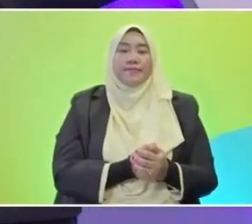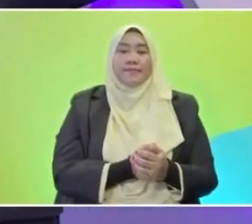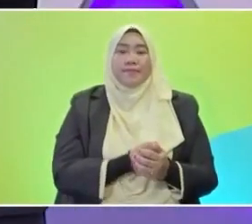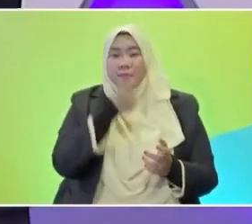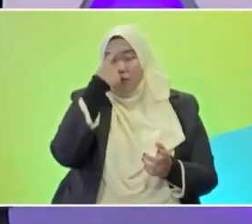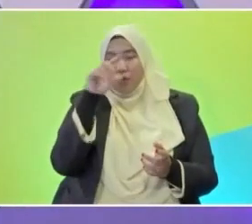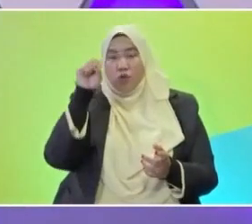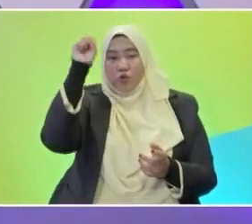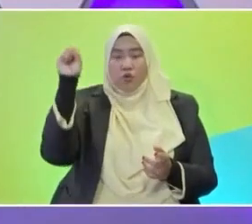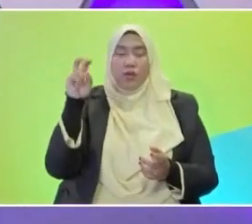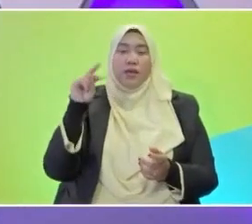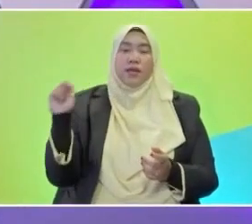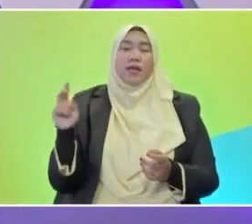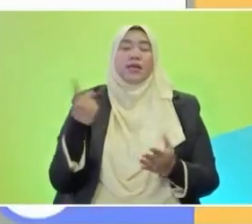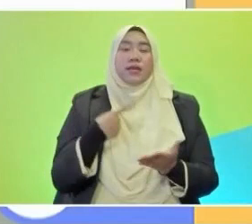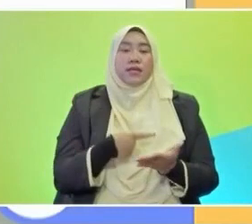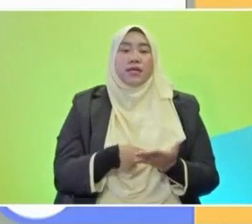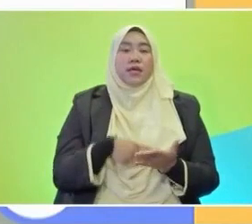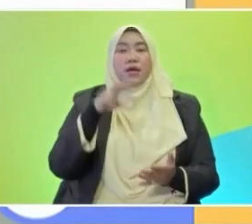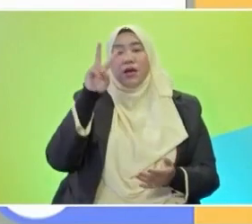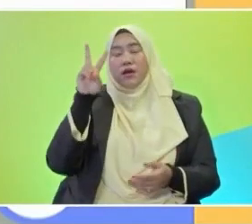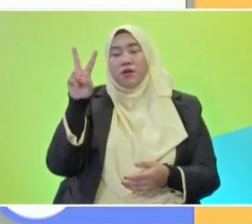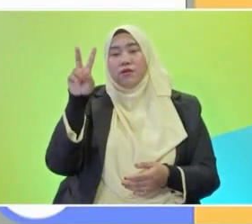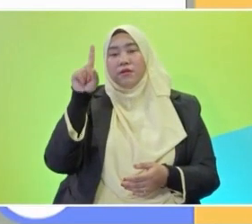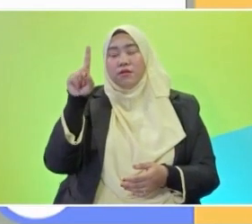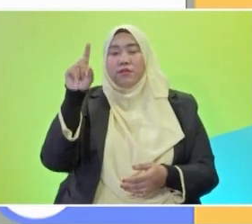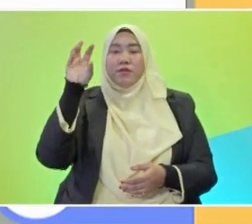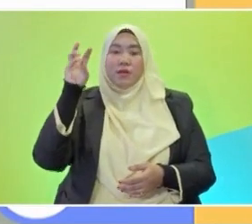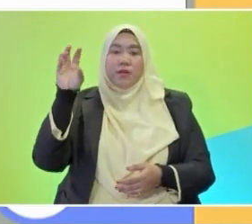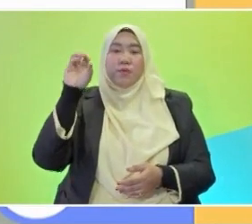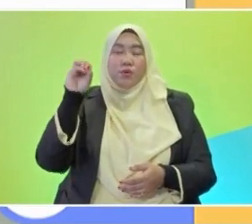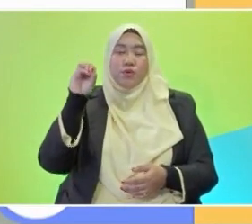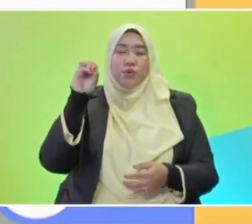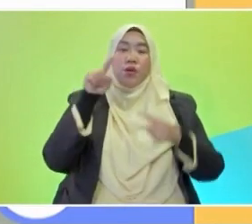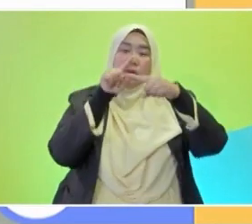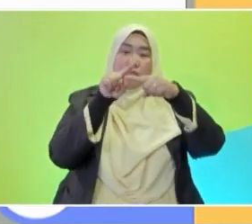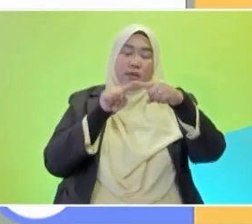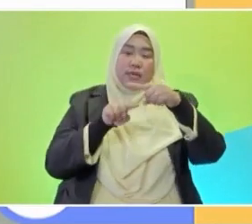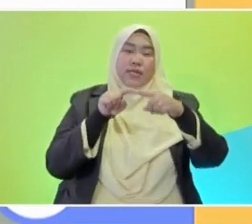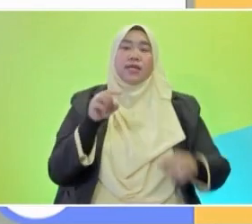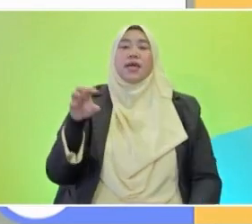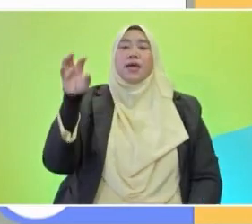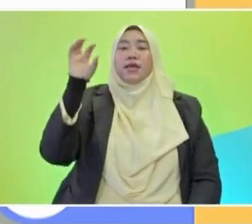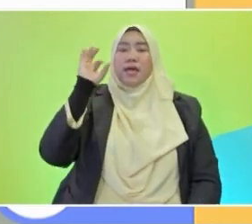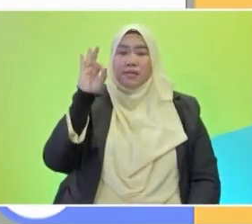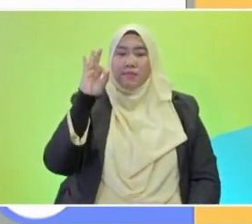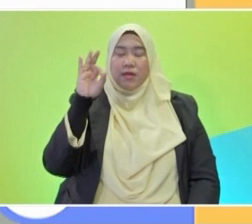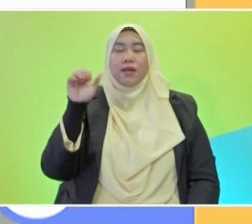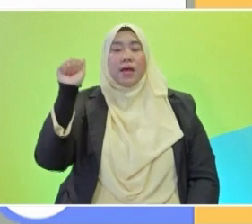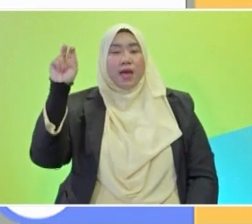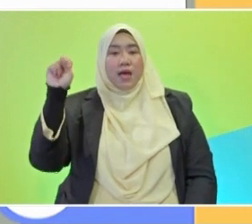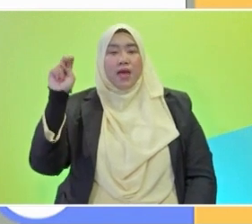soal dan ini ayat 2160 kita bagikan dengan 9 jadi anunya adalah yang